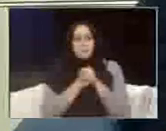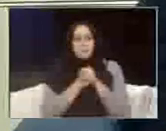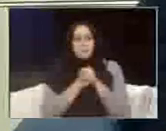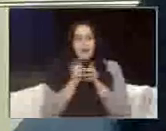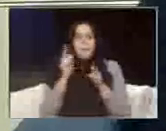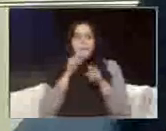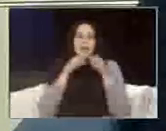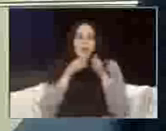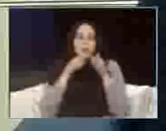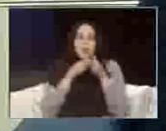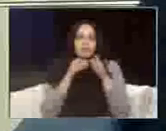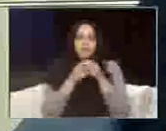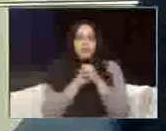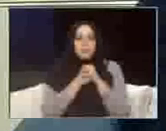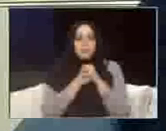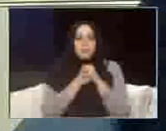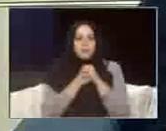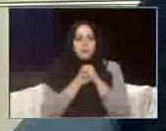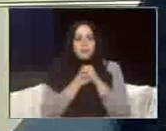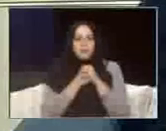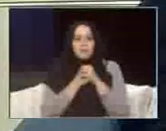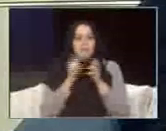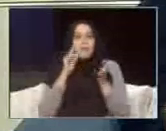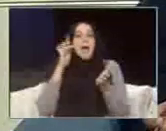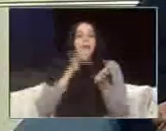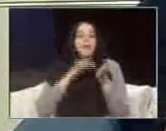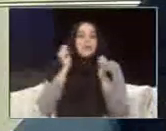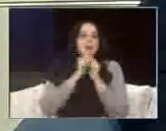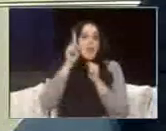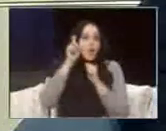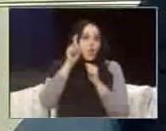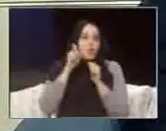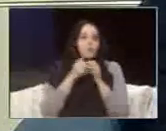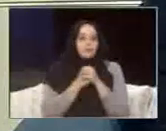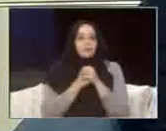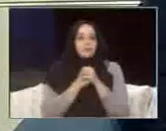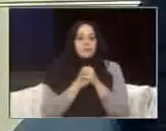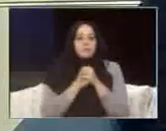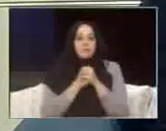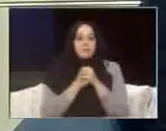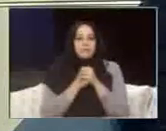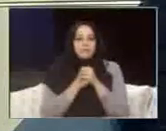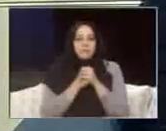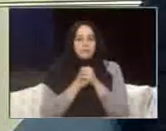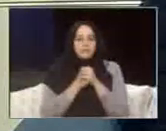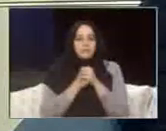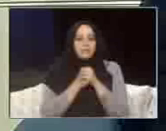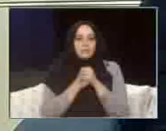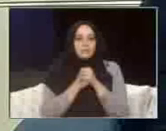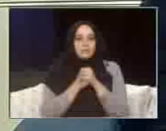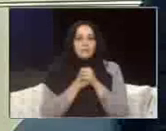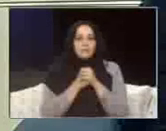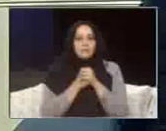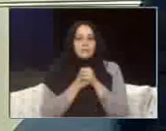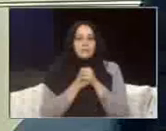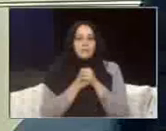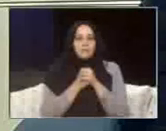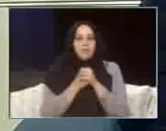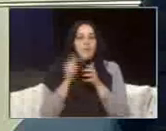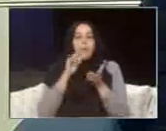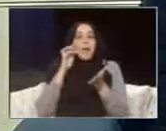ما سقسيتوش الطبيب قال لي ما لازمش يتمسوا بالماء. طيب الان نعم هذا التوجيه يكفي. ما لازمش